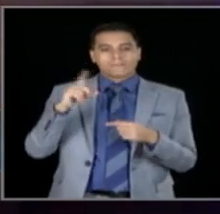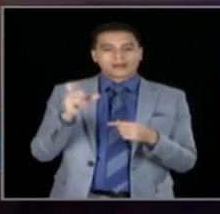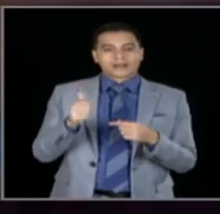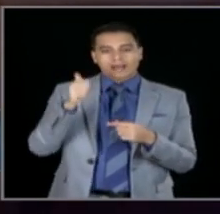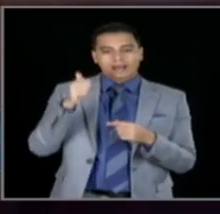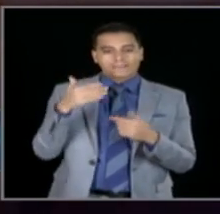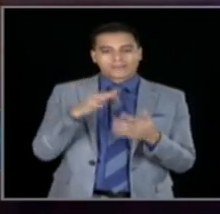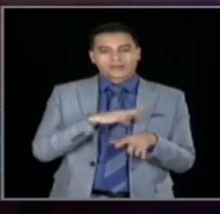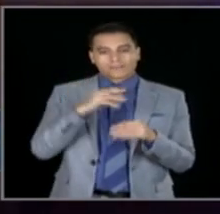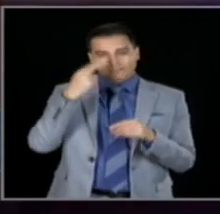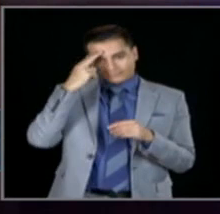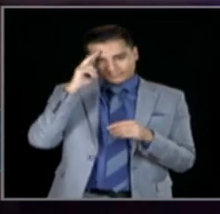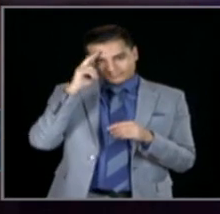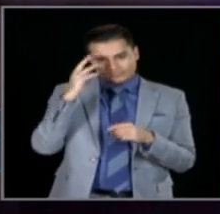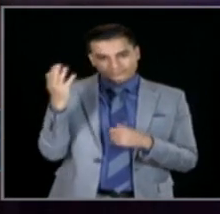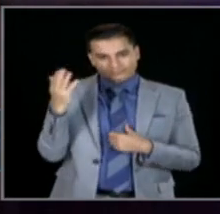هو